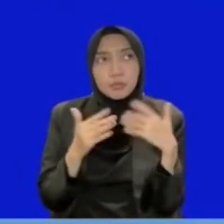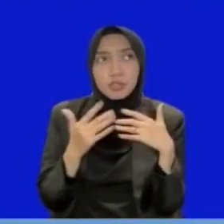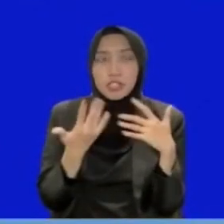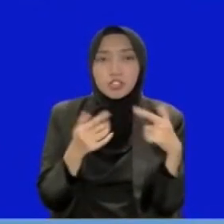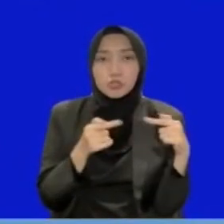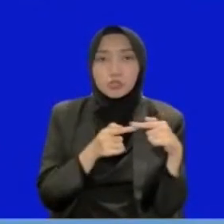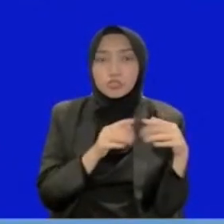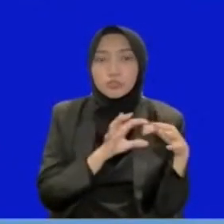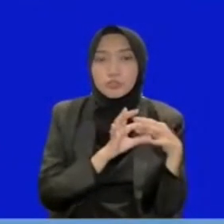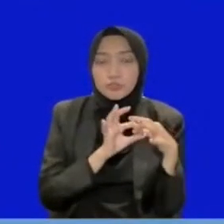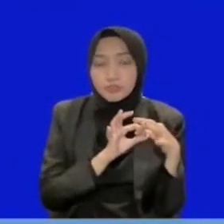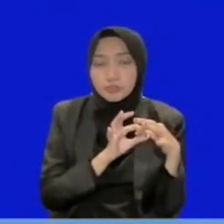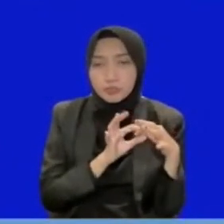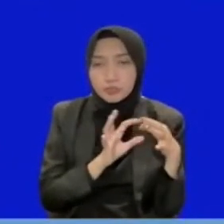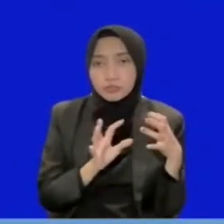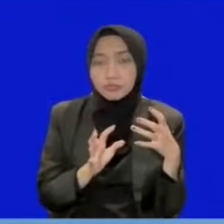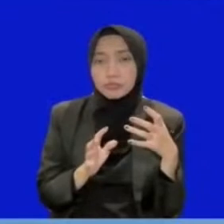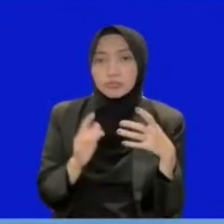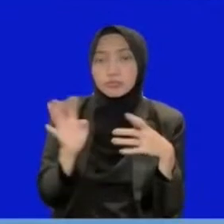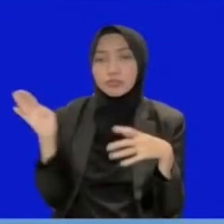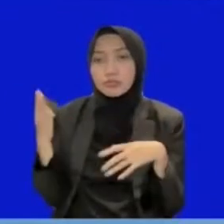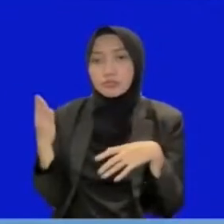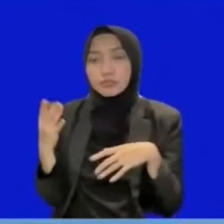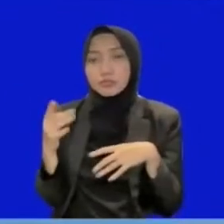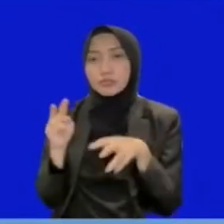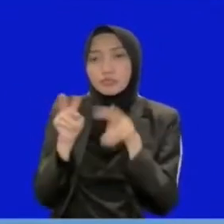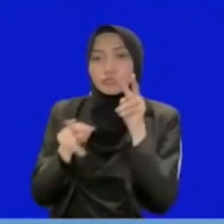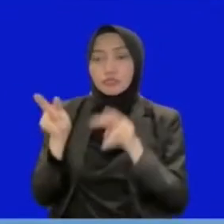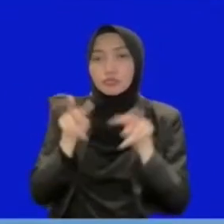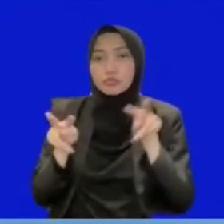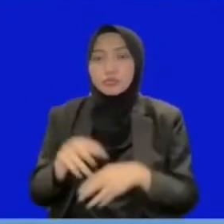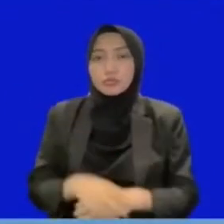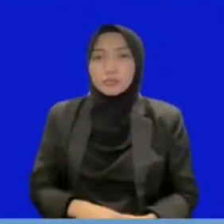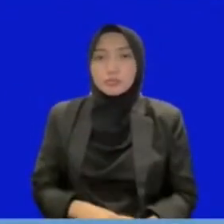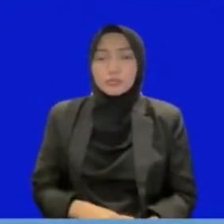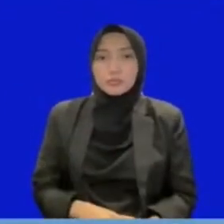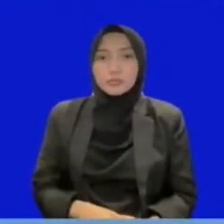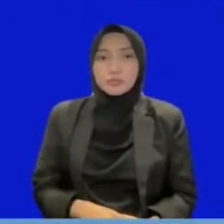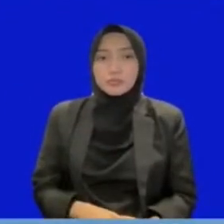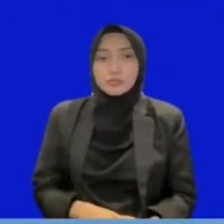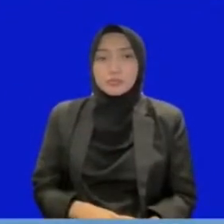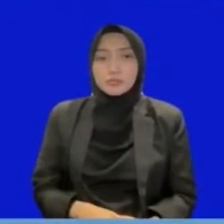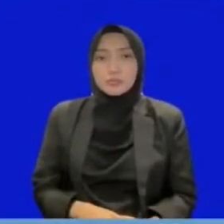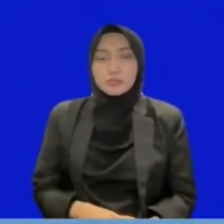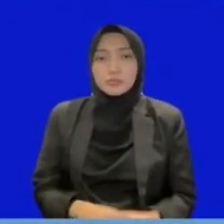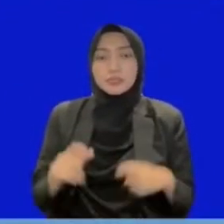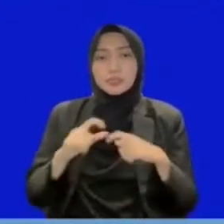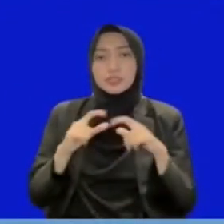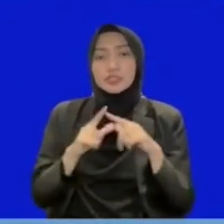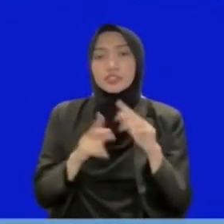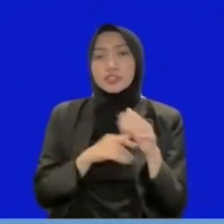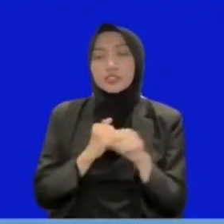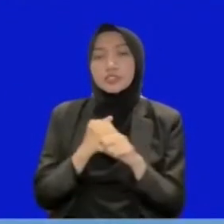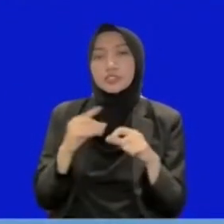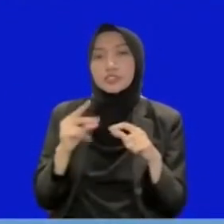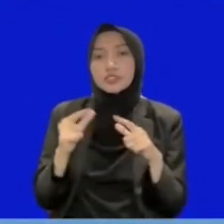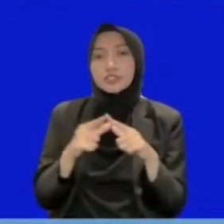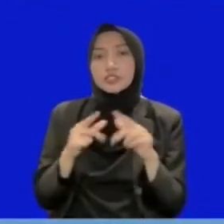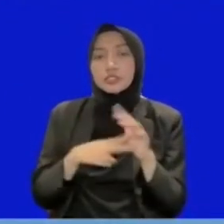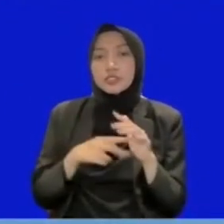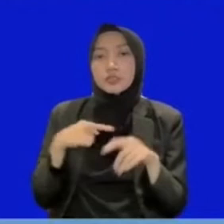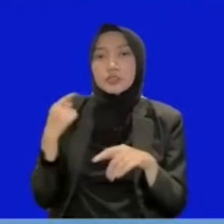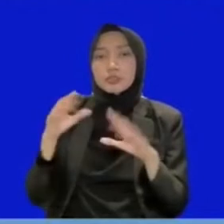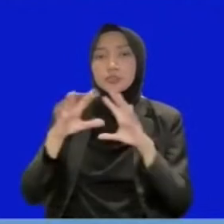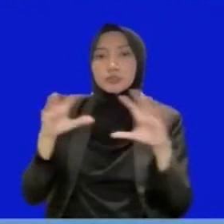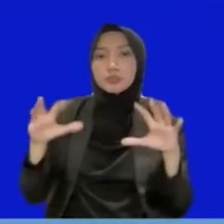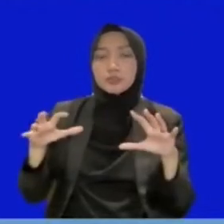hubungan kerjasama gitu. Kemudian yang biru adalah monitoring. Sangiran sendiri paling banyak garisnya karena memang kita yang ada